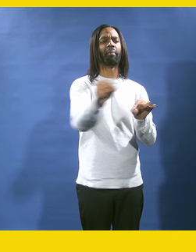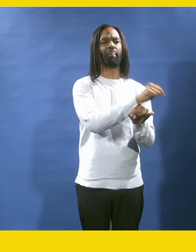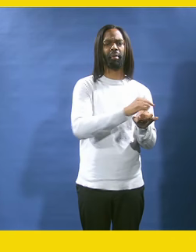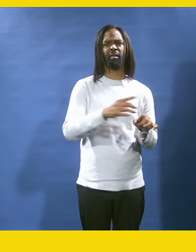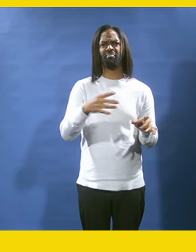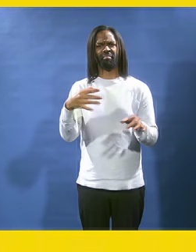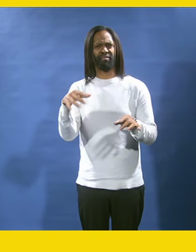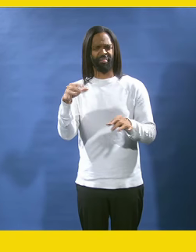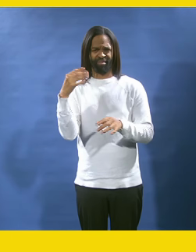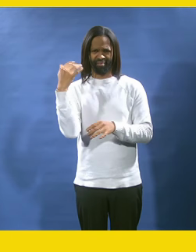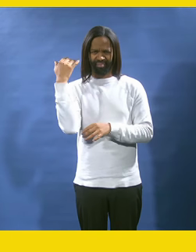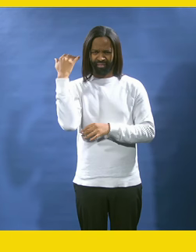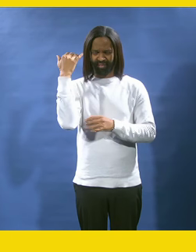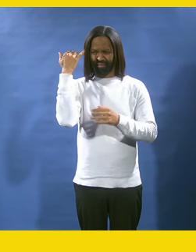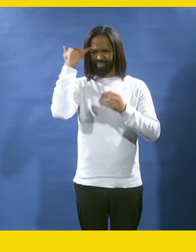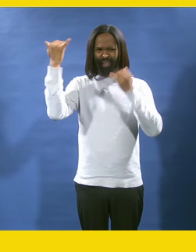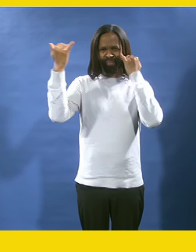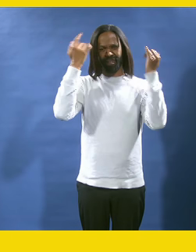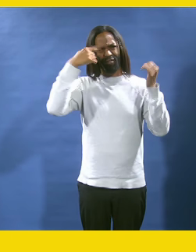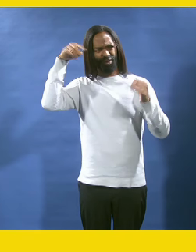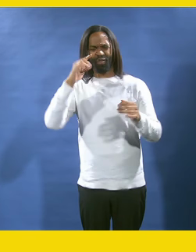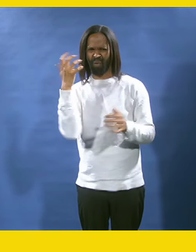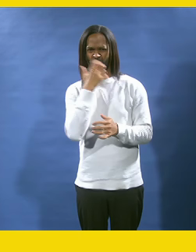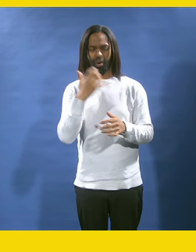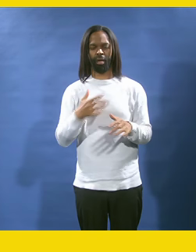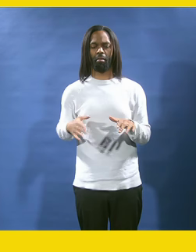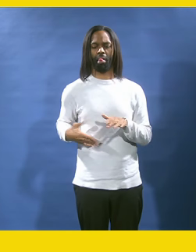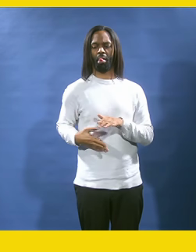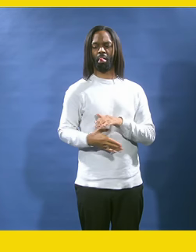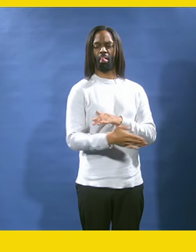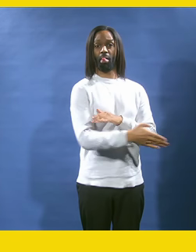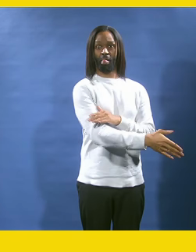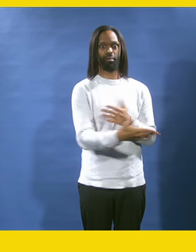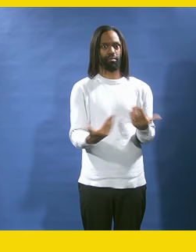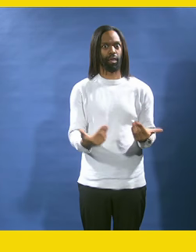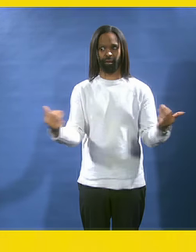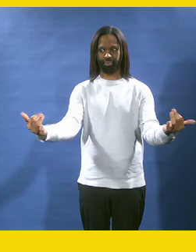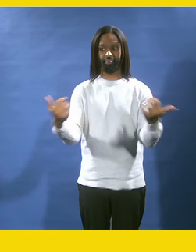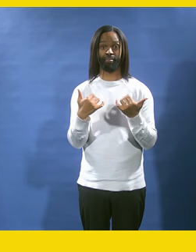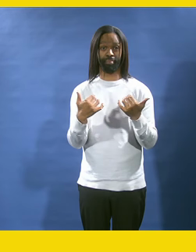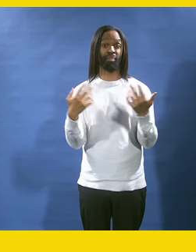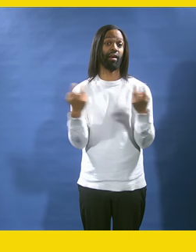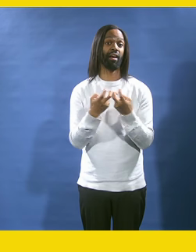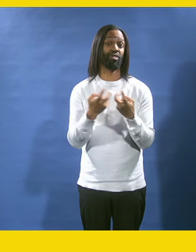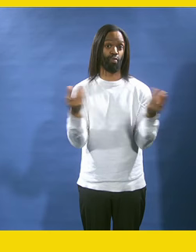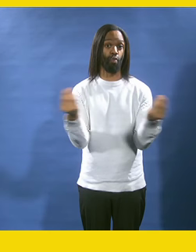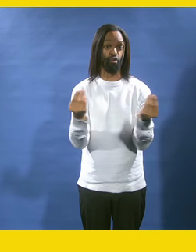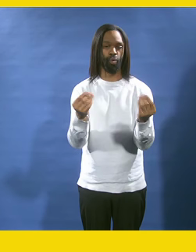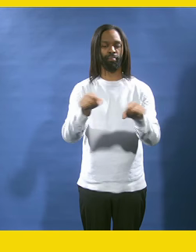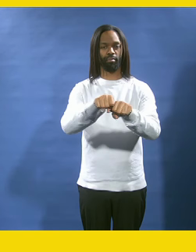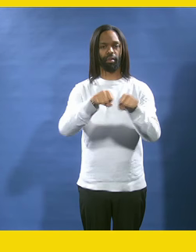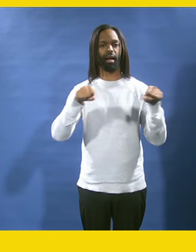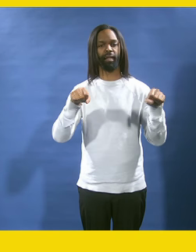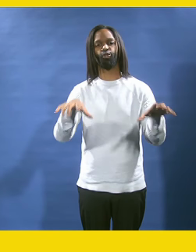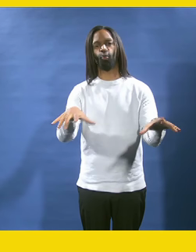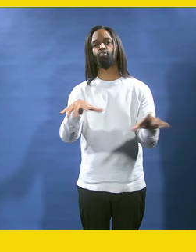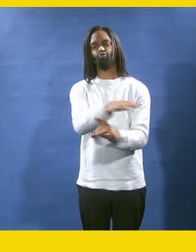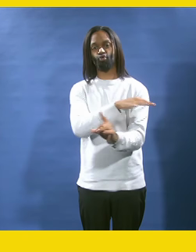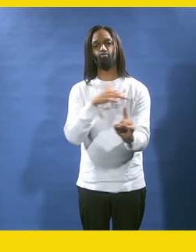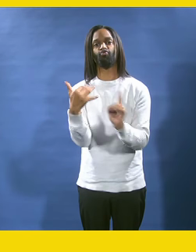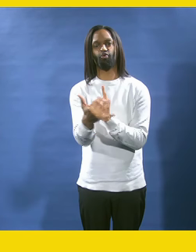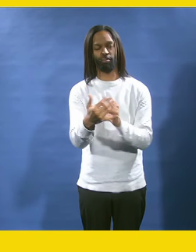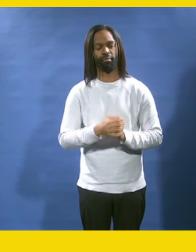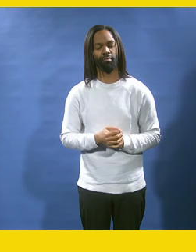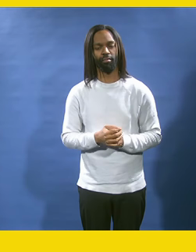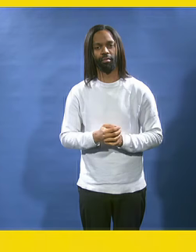Europe, par des chemins que nous ne maîtrisons pas, et notamment ceux des réseaux sociaux. Il infuse dans les esprits de certains